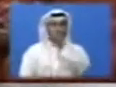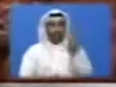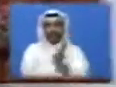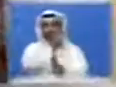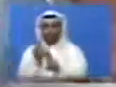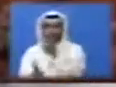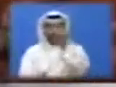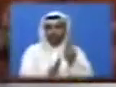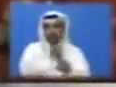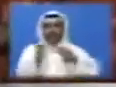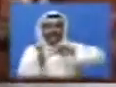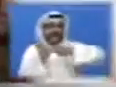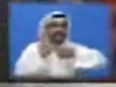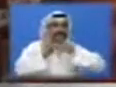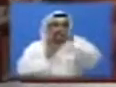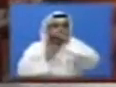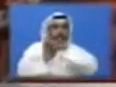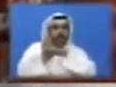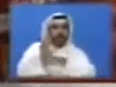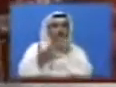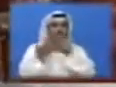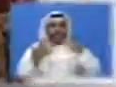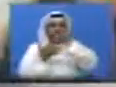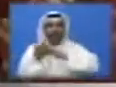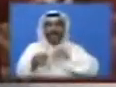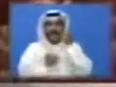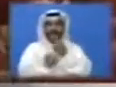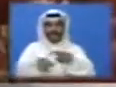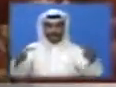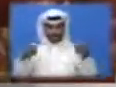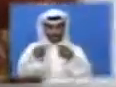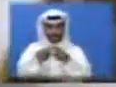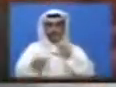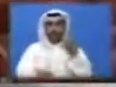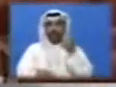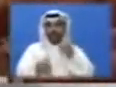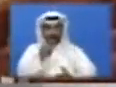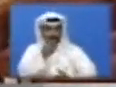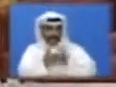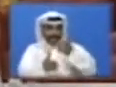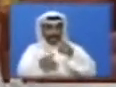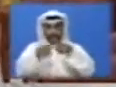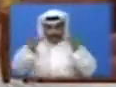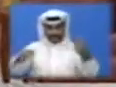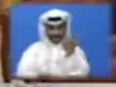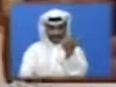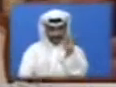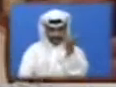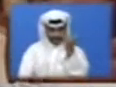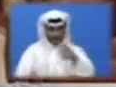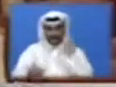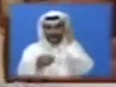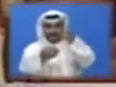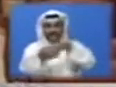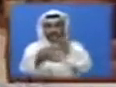مناقشة أهم الموضوعات المطروحة على جدول أعمال الاجتماعات وما تحقق من إنجازات ومشاريع التعاون